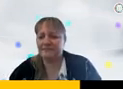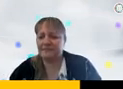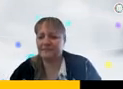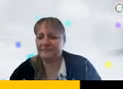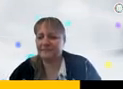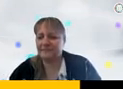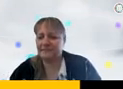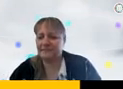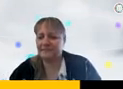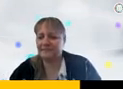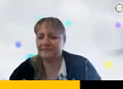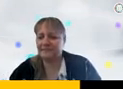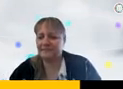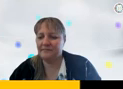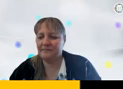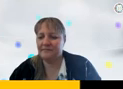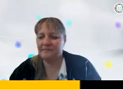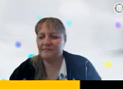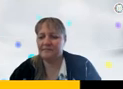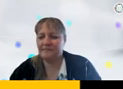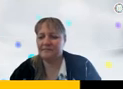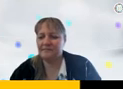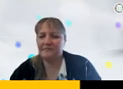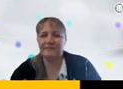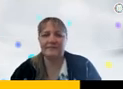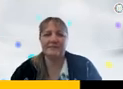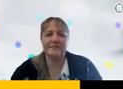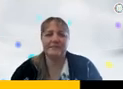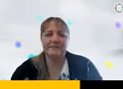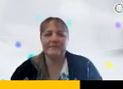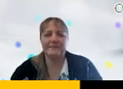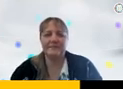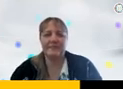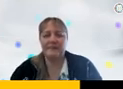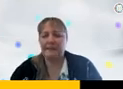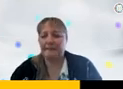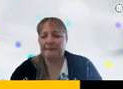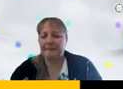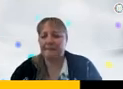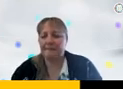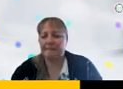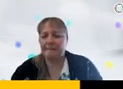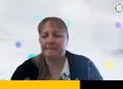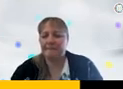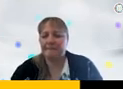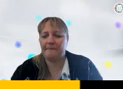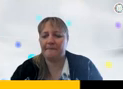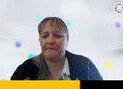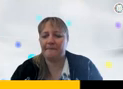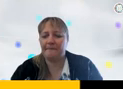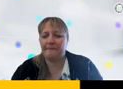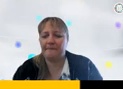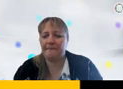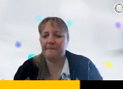sich zum Schnuppern an oder melden Sie sich bei uns. Wir sind gerne für Sie da und wir freuen uns über